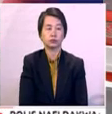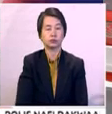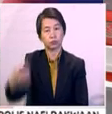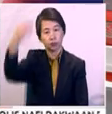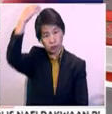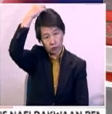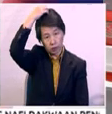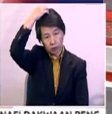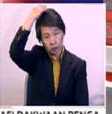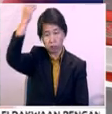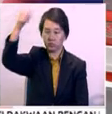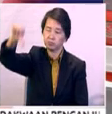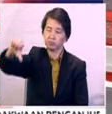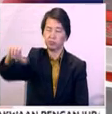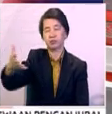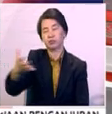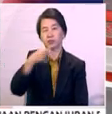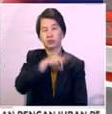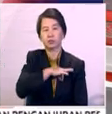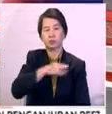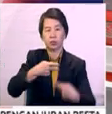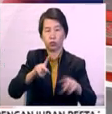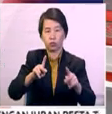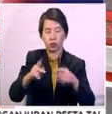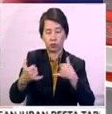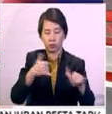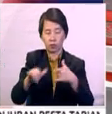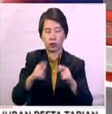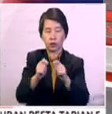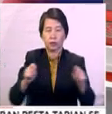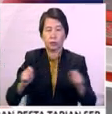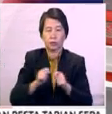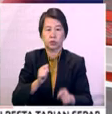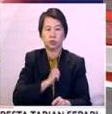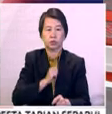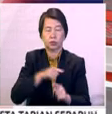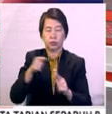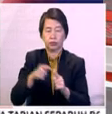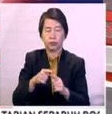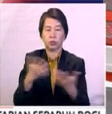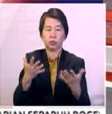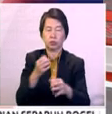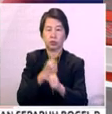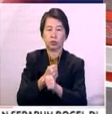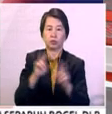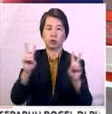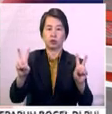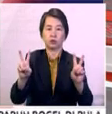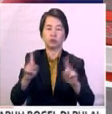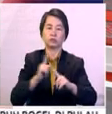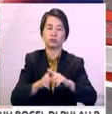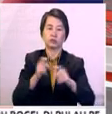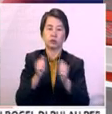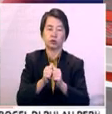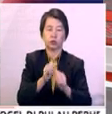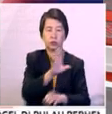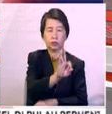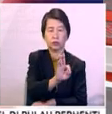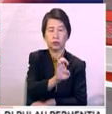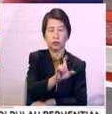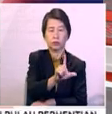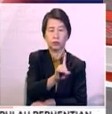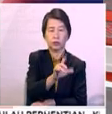Selangor bagaimanapun gagal memanfaatkan peluang beraksi di laman sendiri apabila sekadar seri dua sama bertemu Felda United.